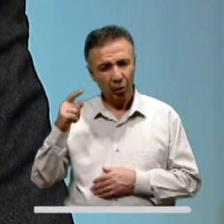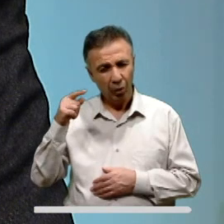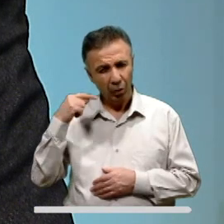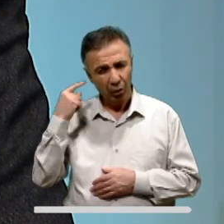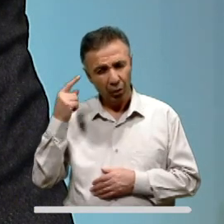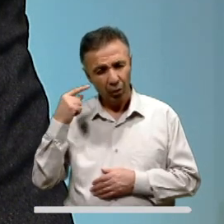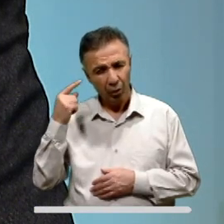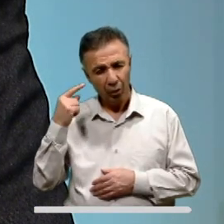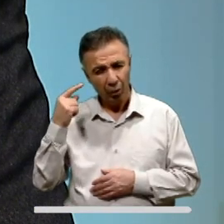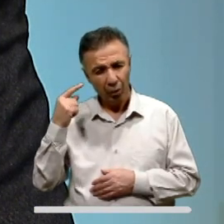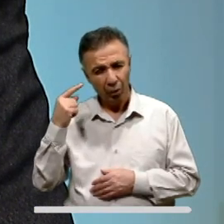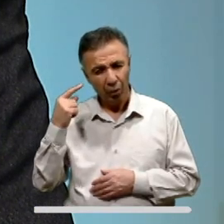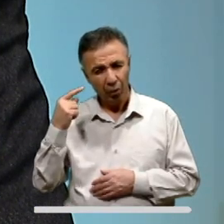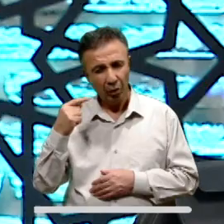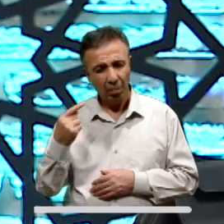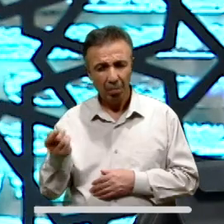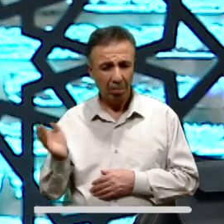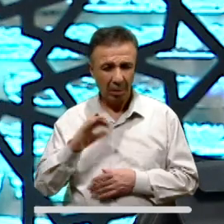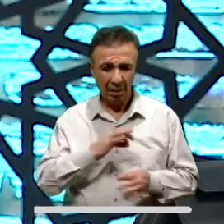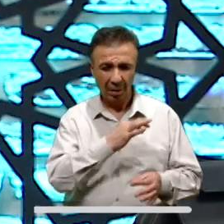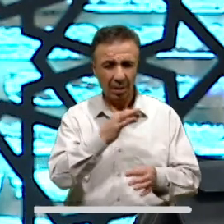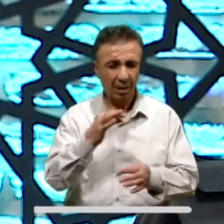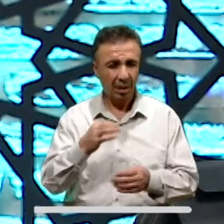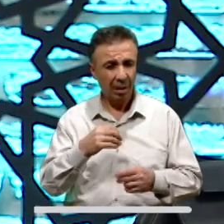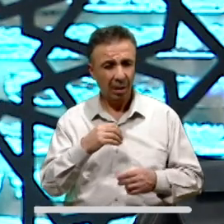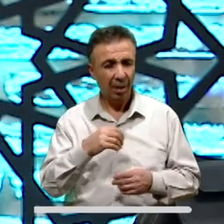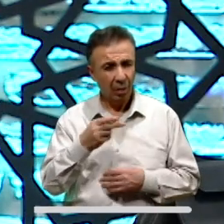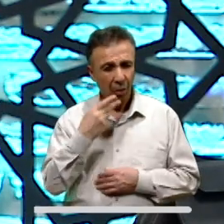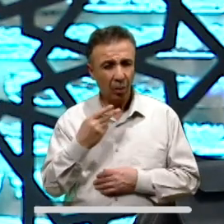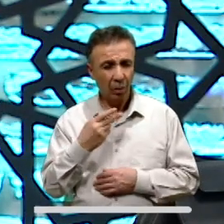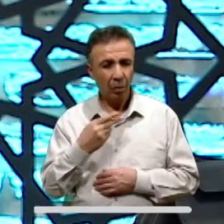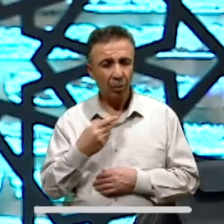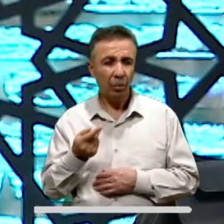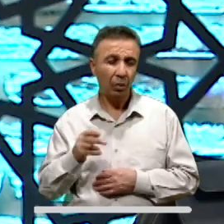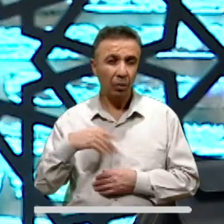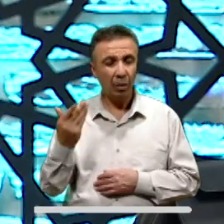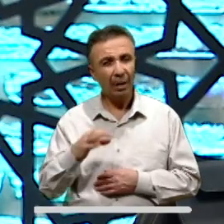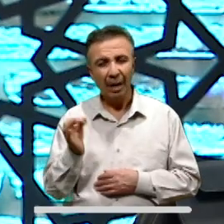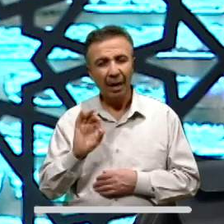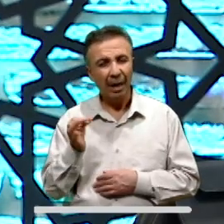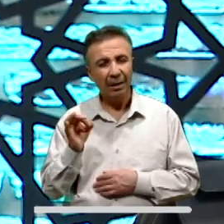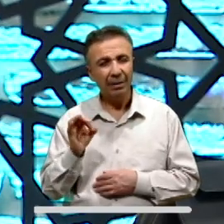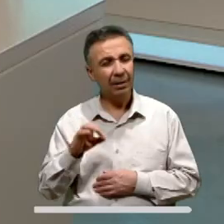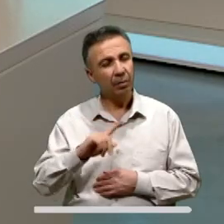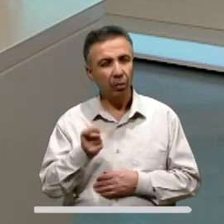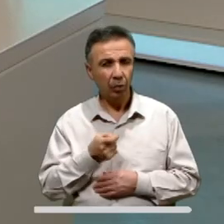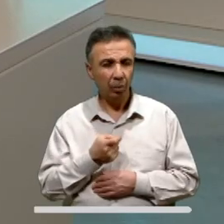kayboldu, birileriyle konuştum, belki birilerinin günahına girdim, sonra buldum dedi. Ne yapsın, ne tavsiye